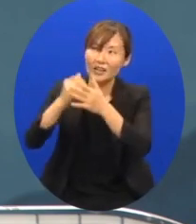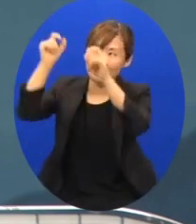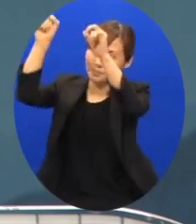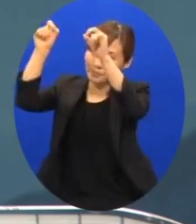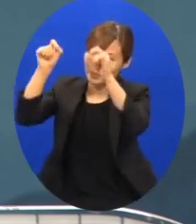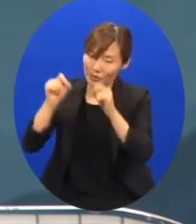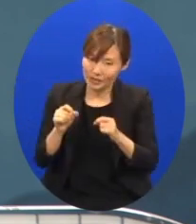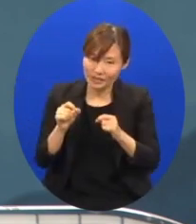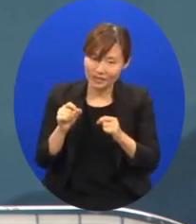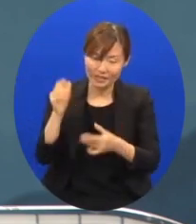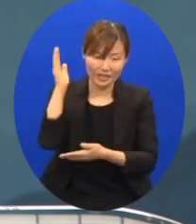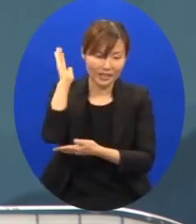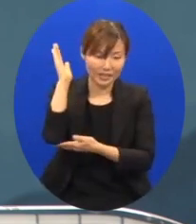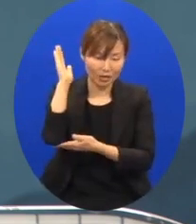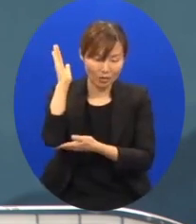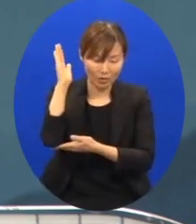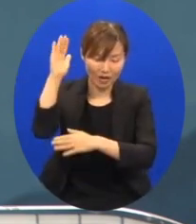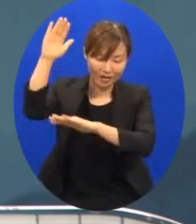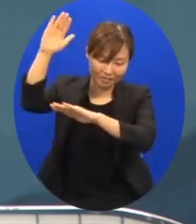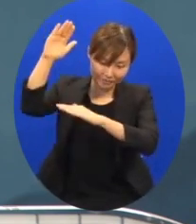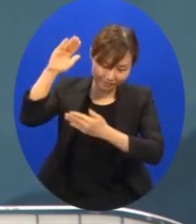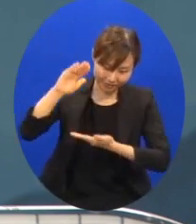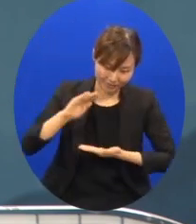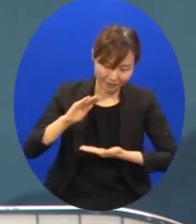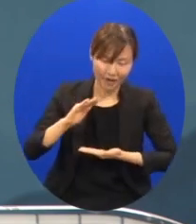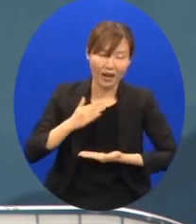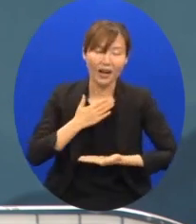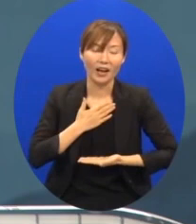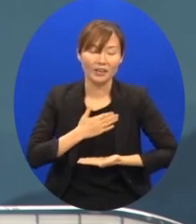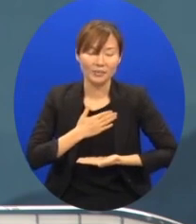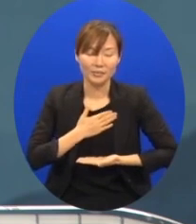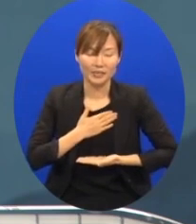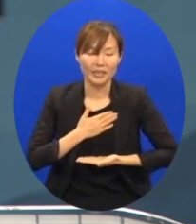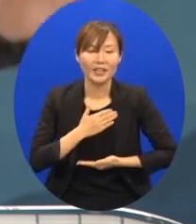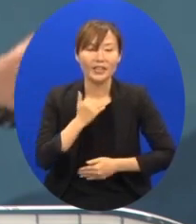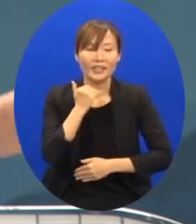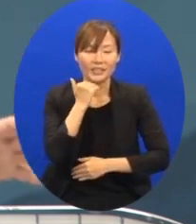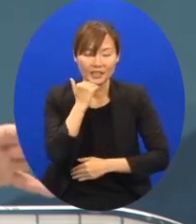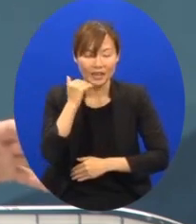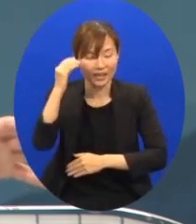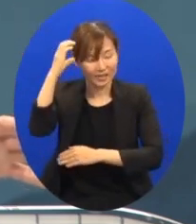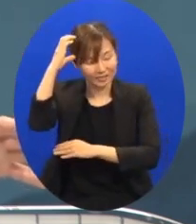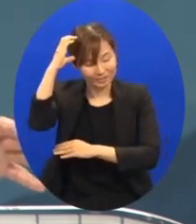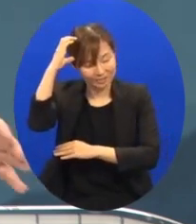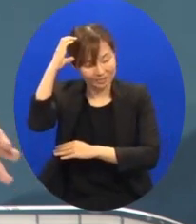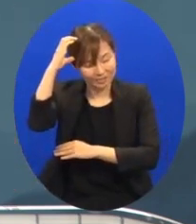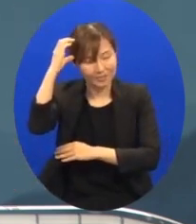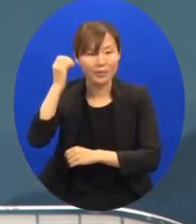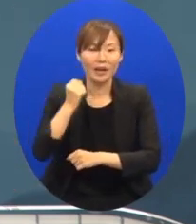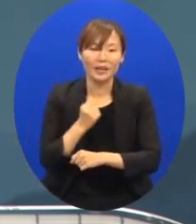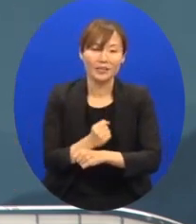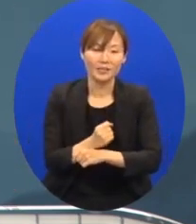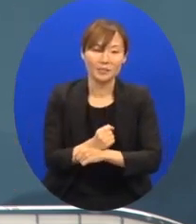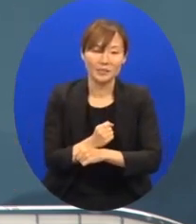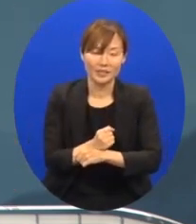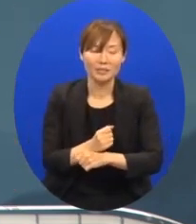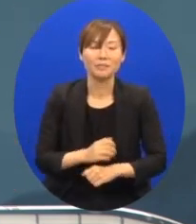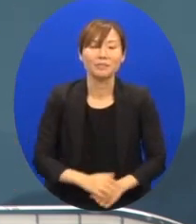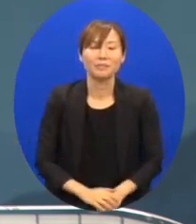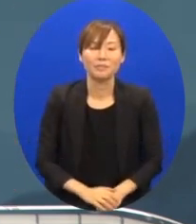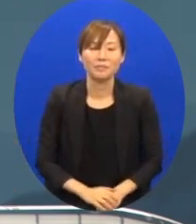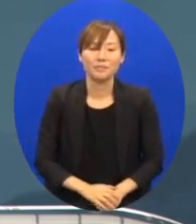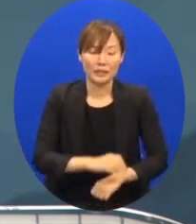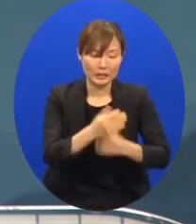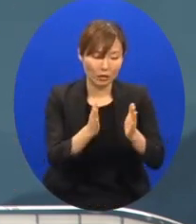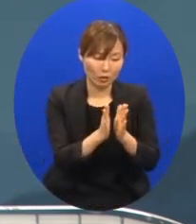믿겠습니다 그리고 저는 기다리겠습니다 그게 그때부터 저의 설교 준비 얻습니다 성경 본문을 읽고